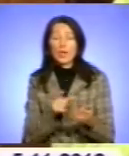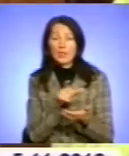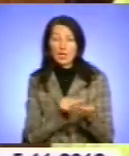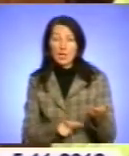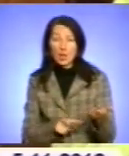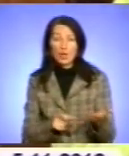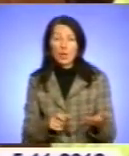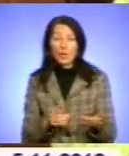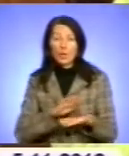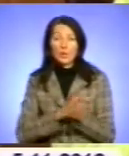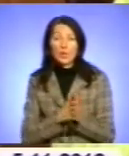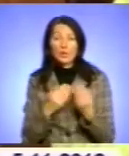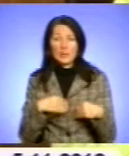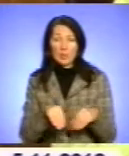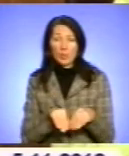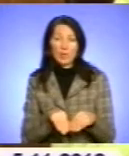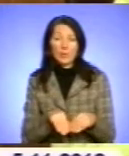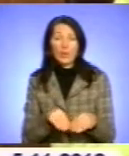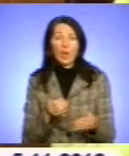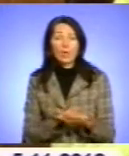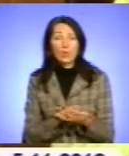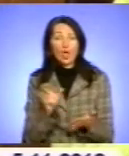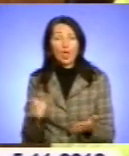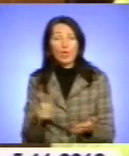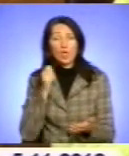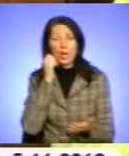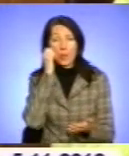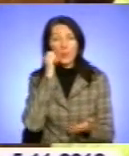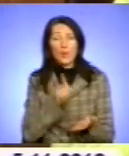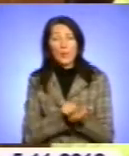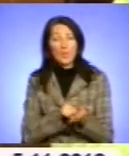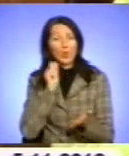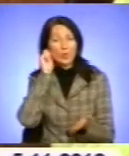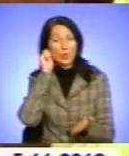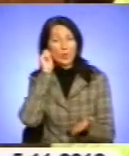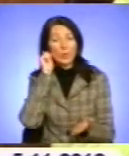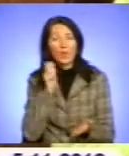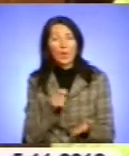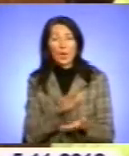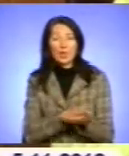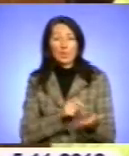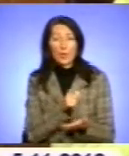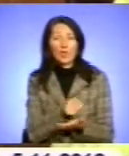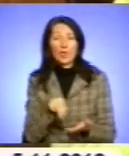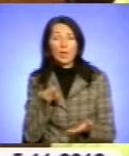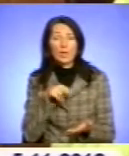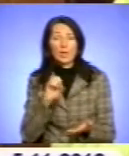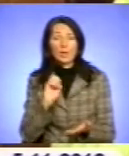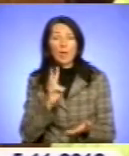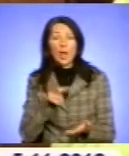всі документи, які необхідні. Якщо людина пенсійного віку, непрацездатного, то тільки заповнює декларацію про